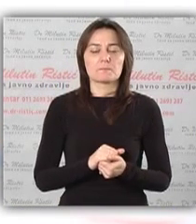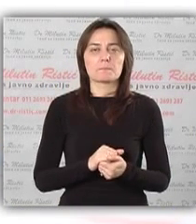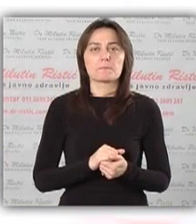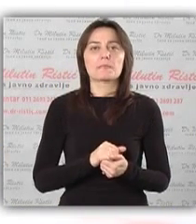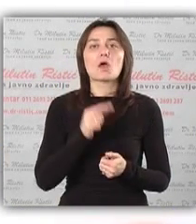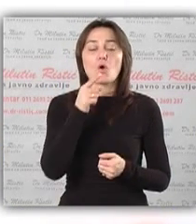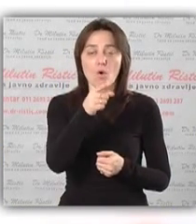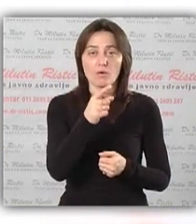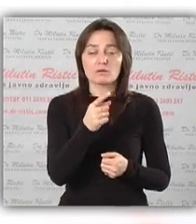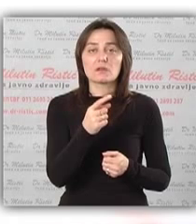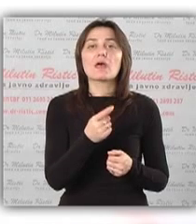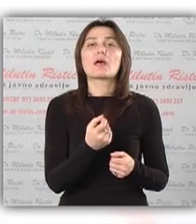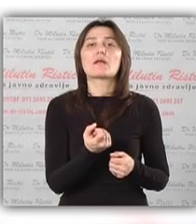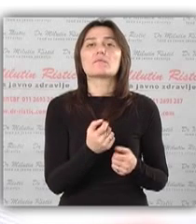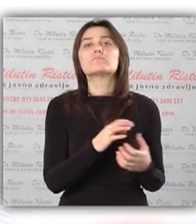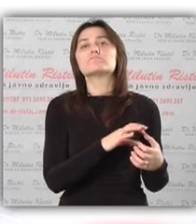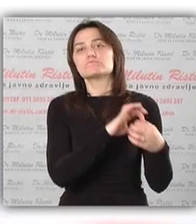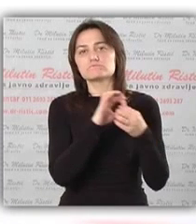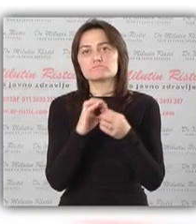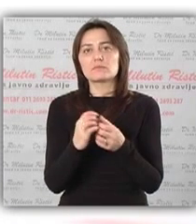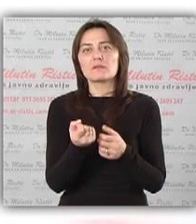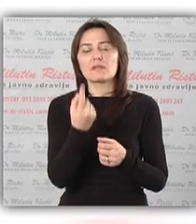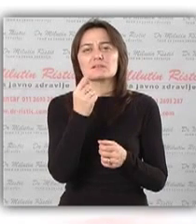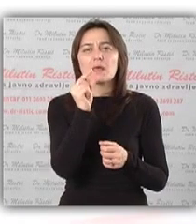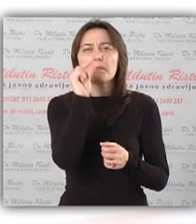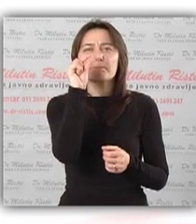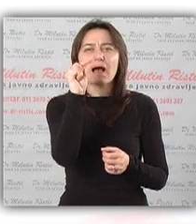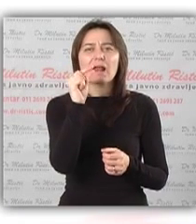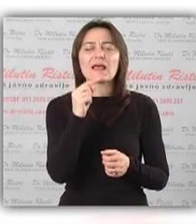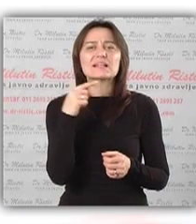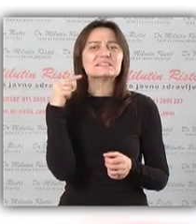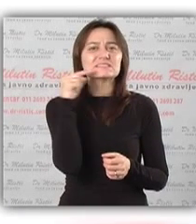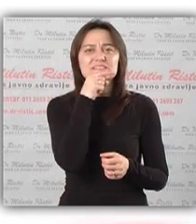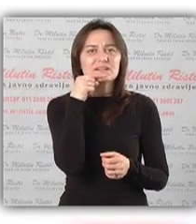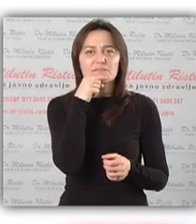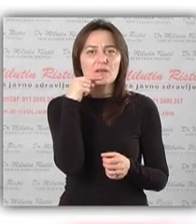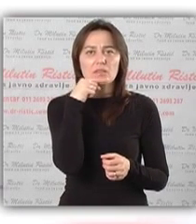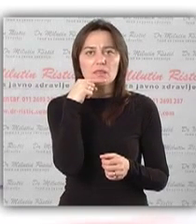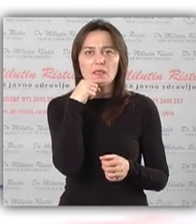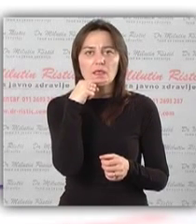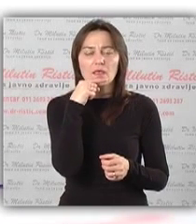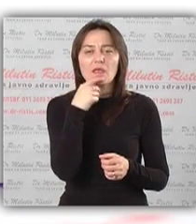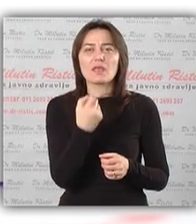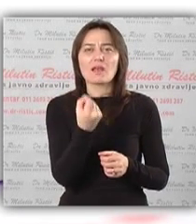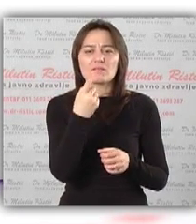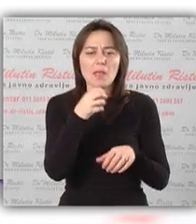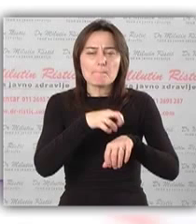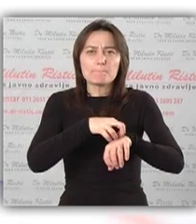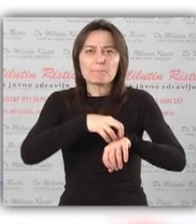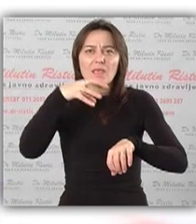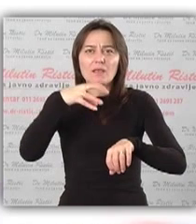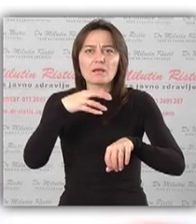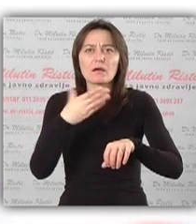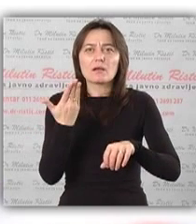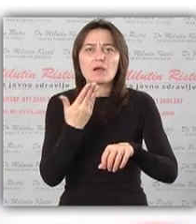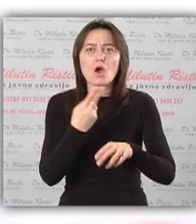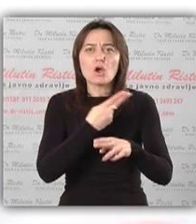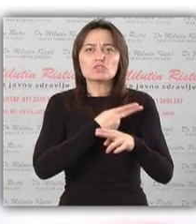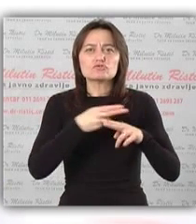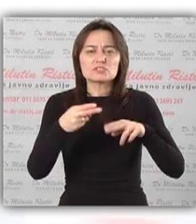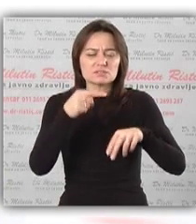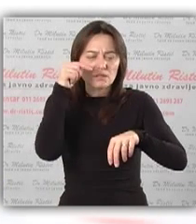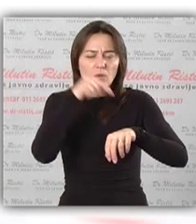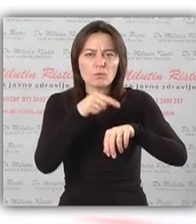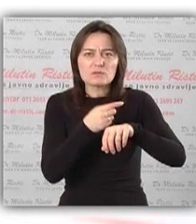nepcu. Afte najčešće nastaju kao male crvene tvorevine. Javlja se znači plik koji